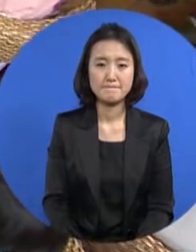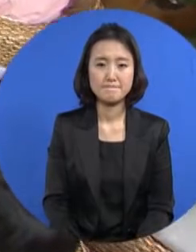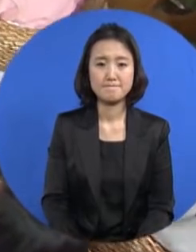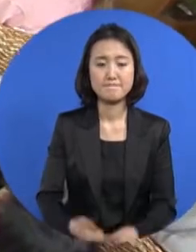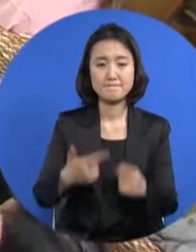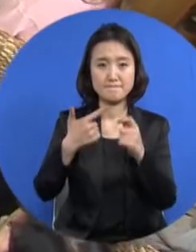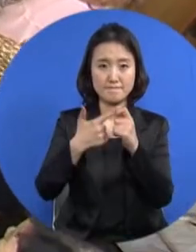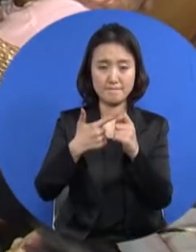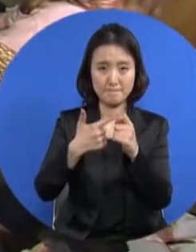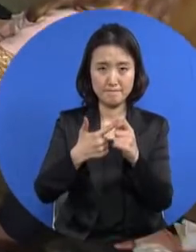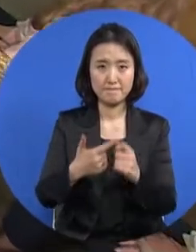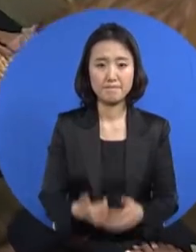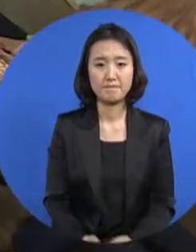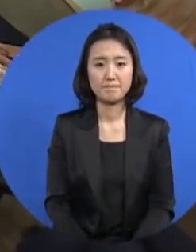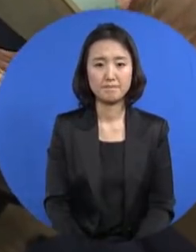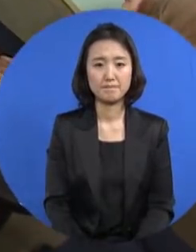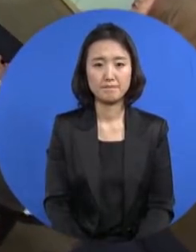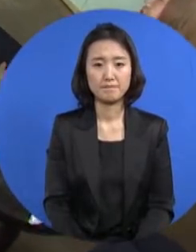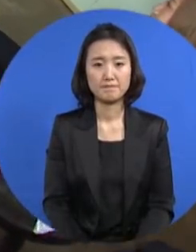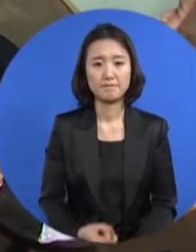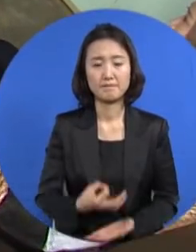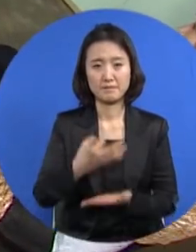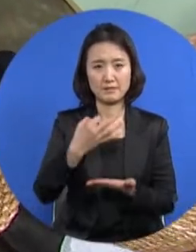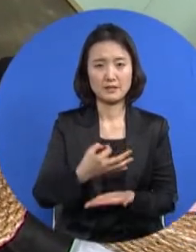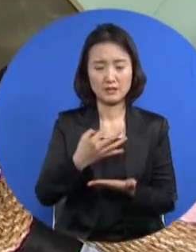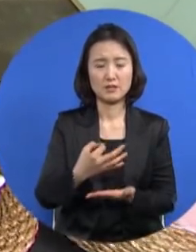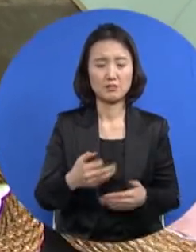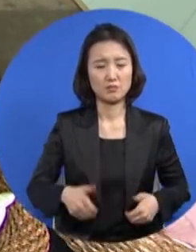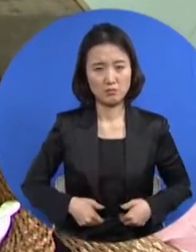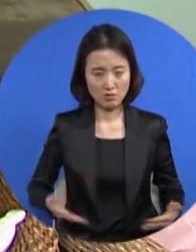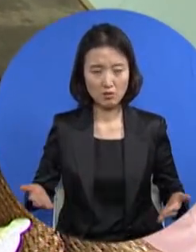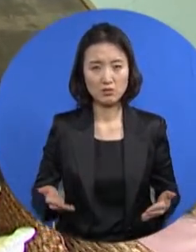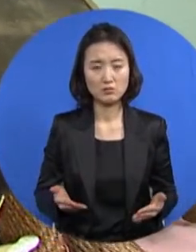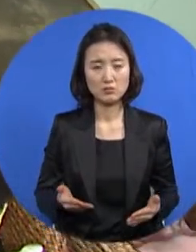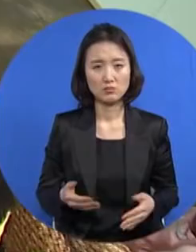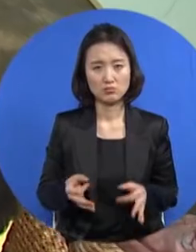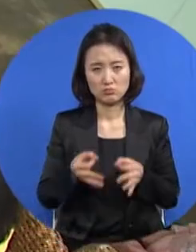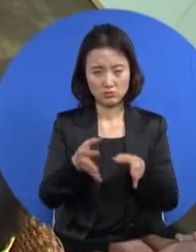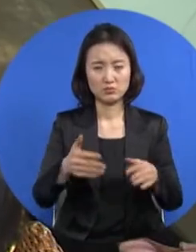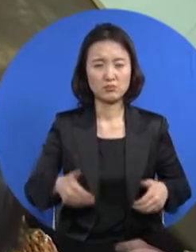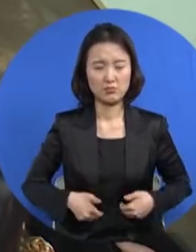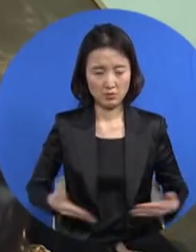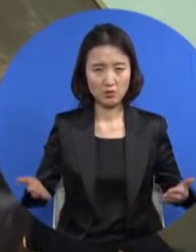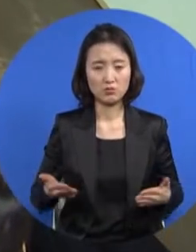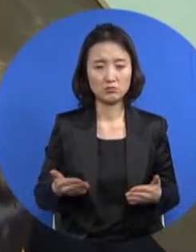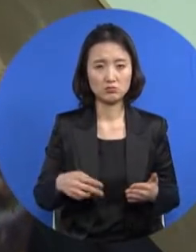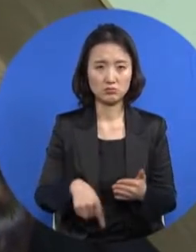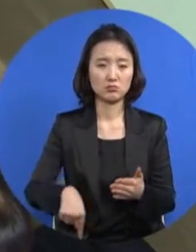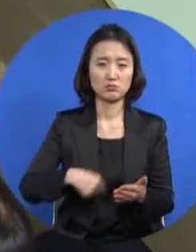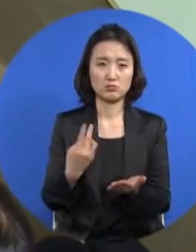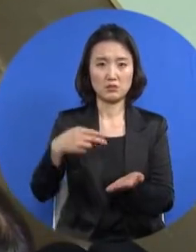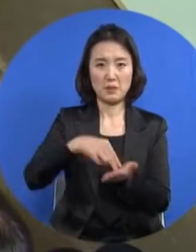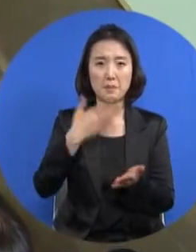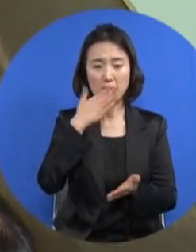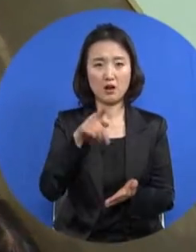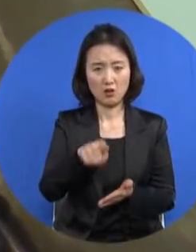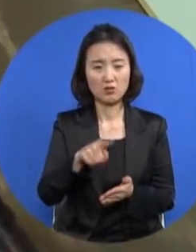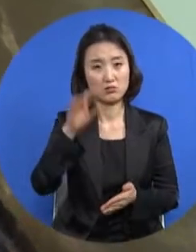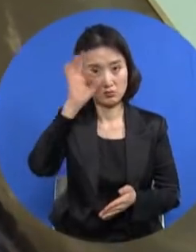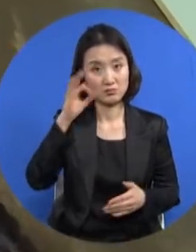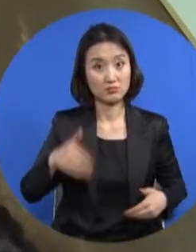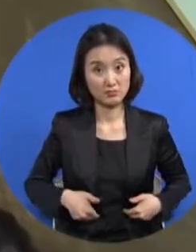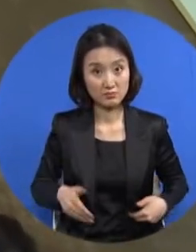여섯 번째, 자본 없이 할수 있는 일을 찾아라. 자본 탓 많이 하시는데요. 켈리 자본 없이